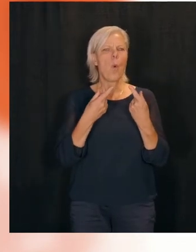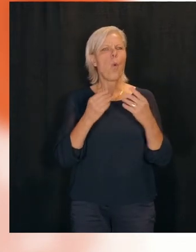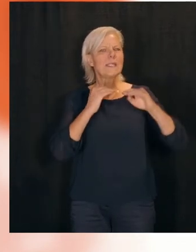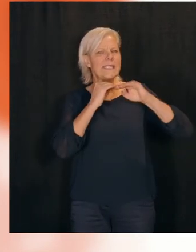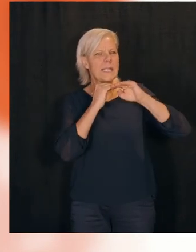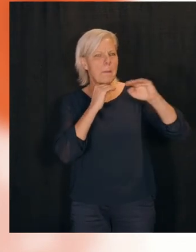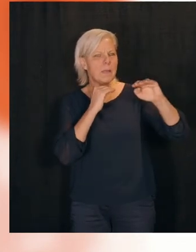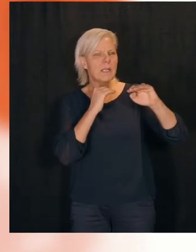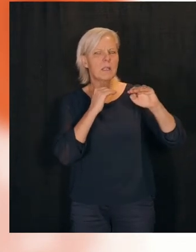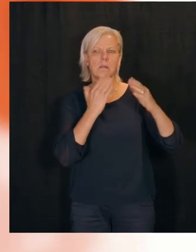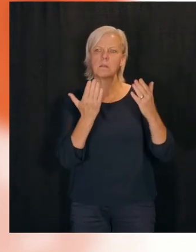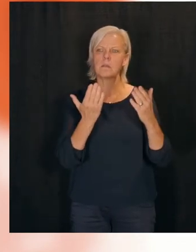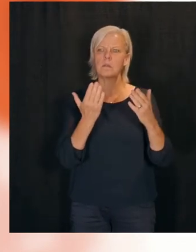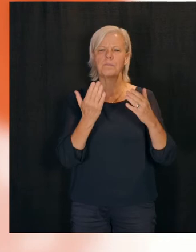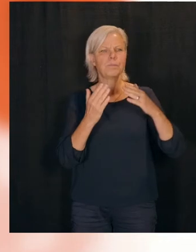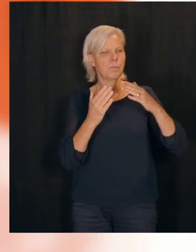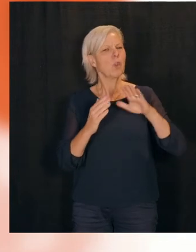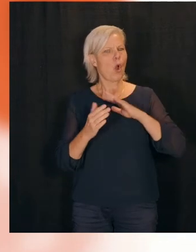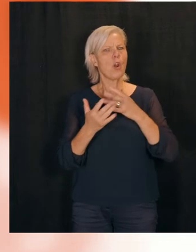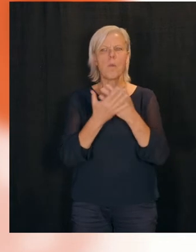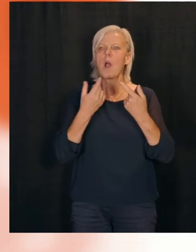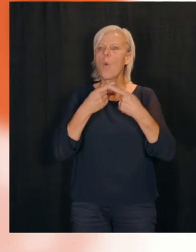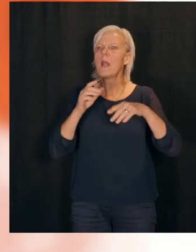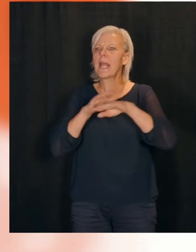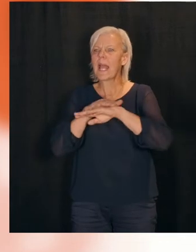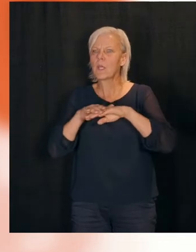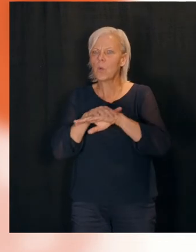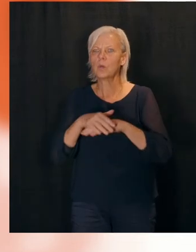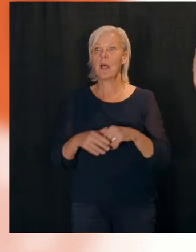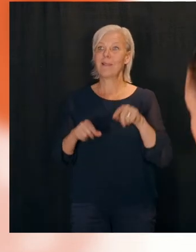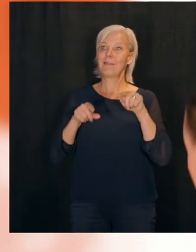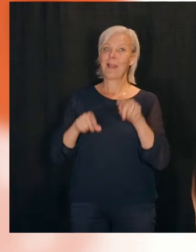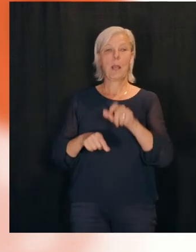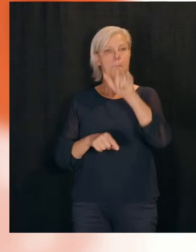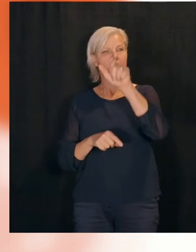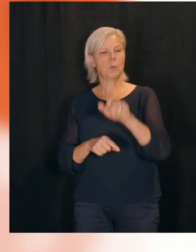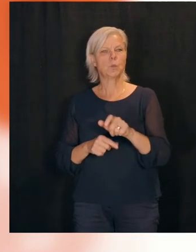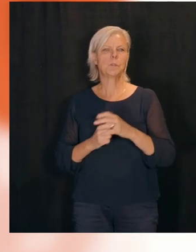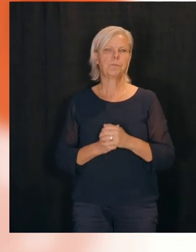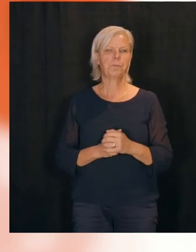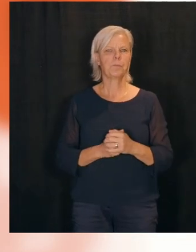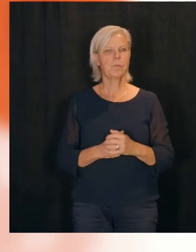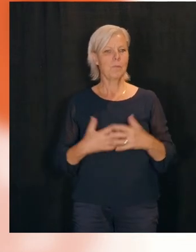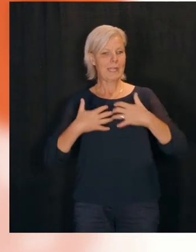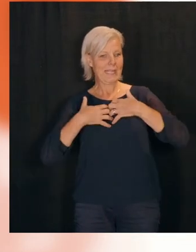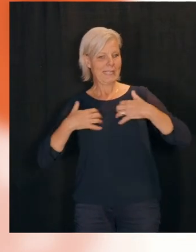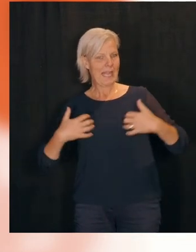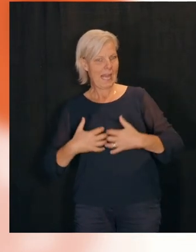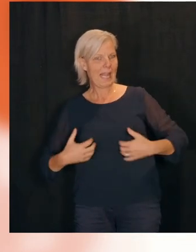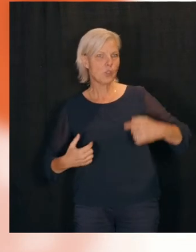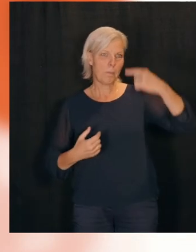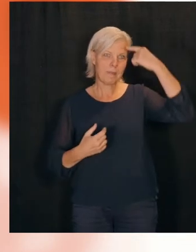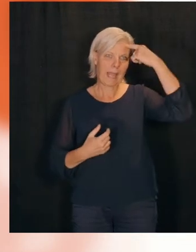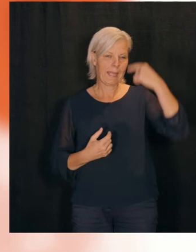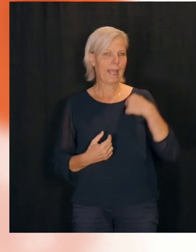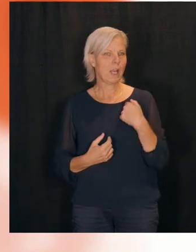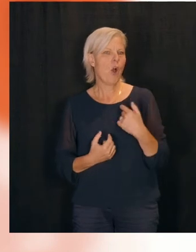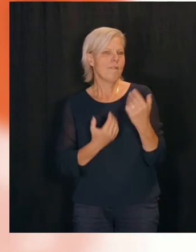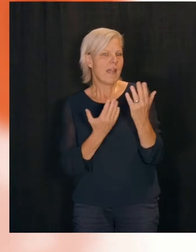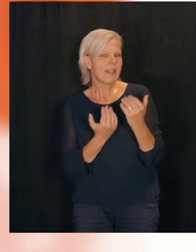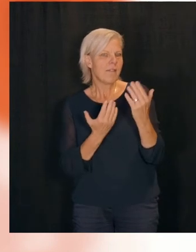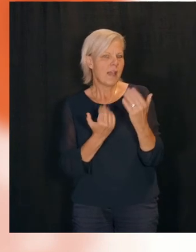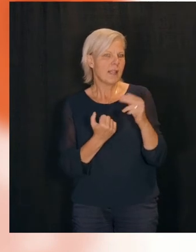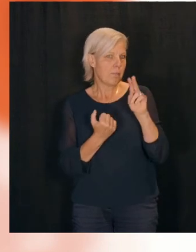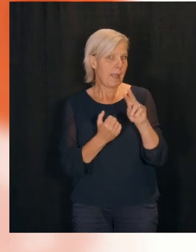ojämlikhet har många grunder. Den här personen, ett skelett som tänker, har väntat länge på att det ska